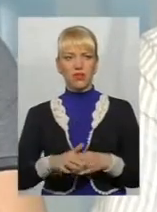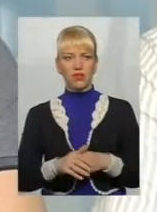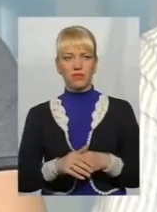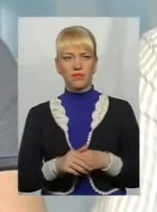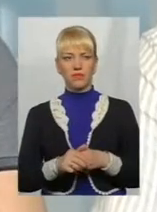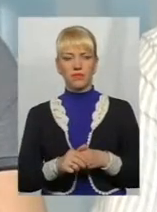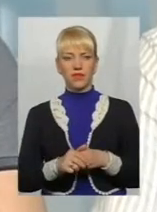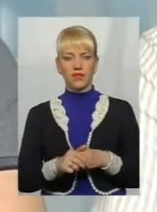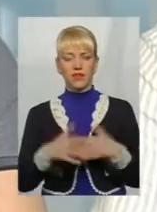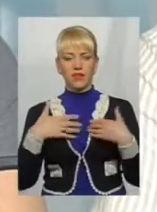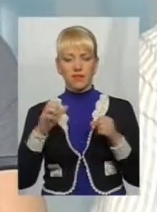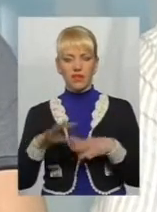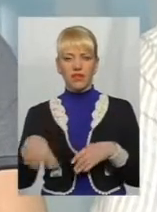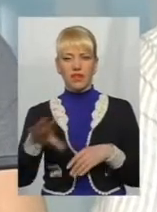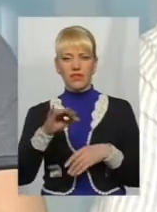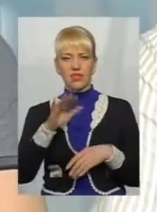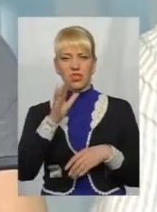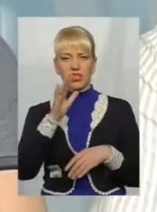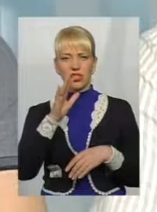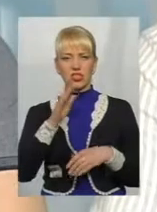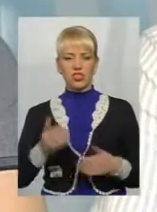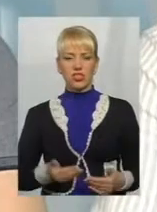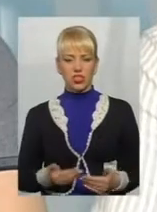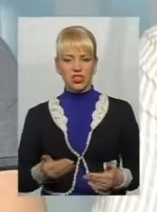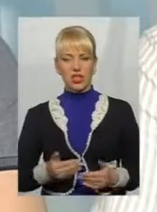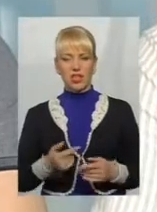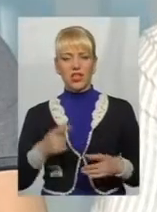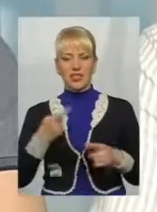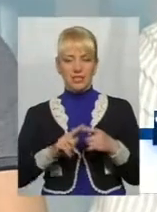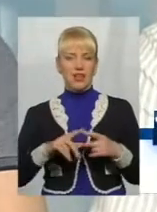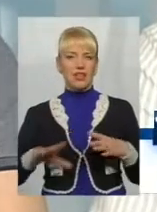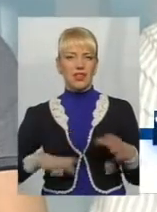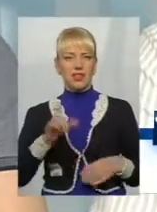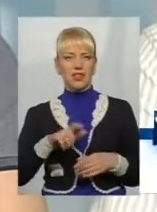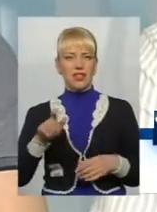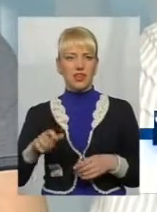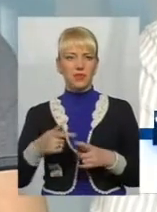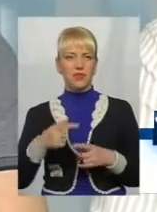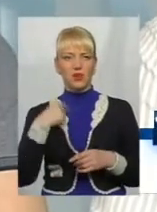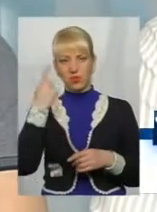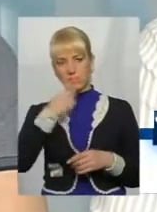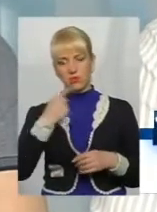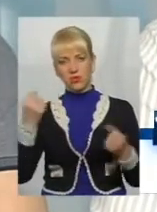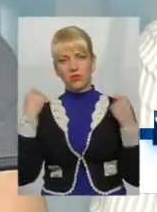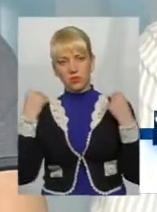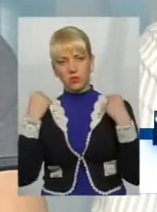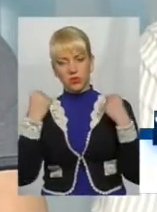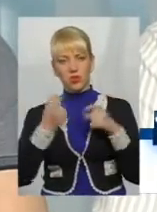на все життя, справа всієї житті. Це тренера. На мене особисто спорт –